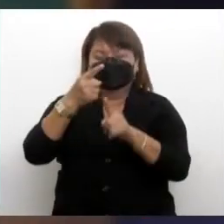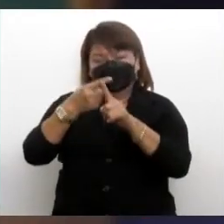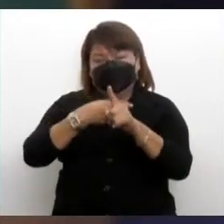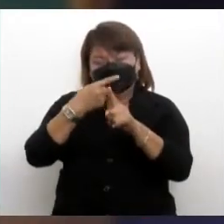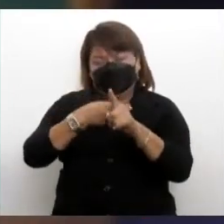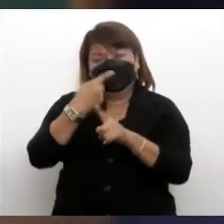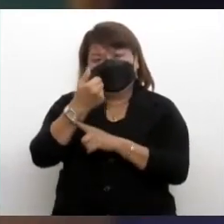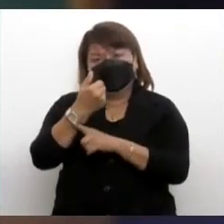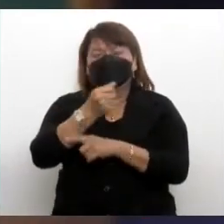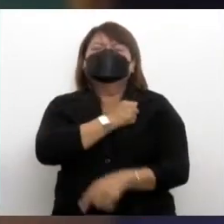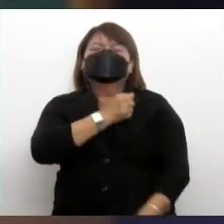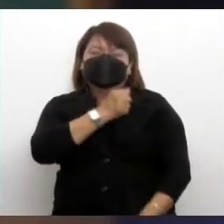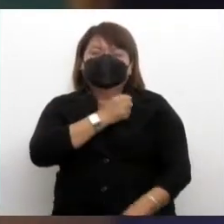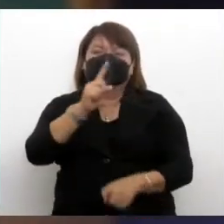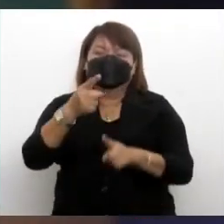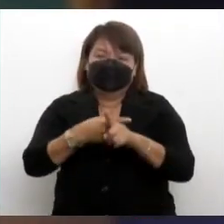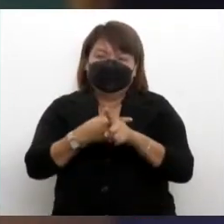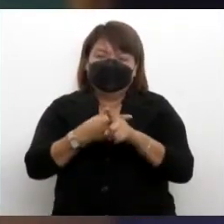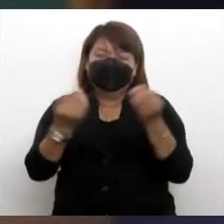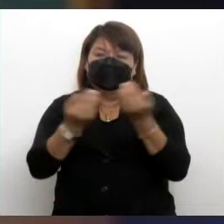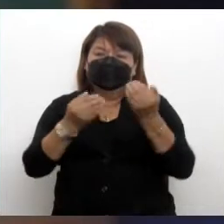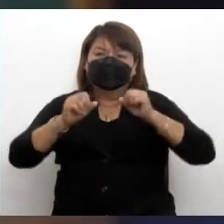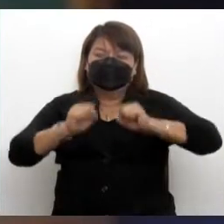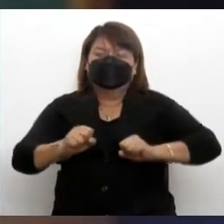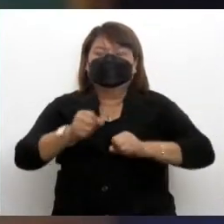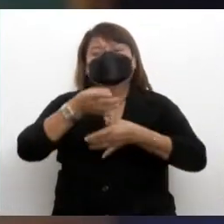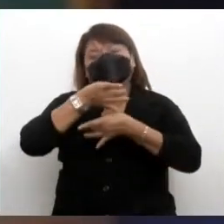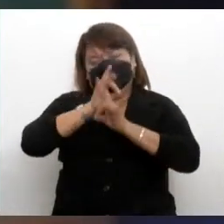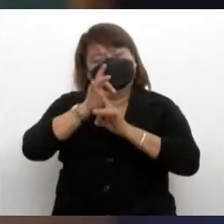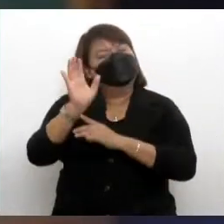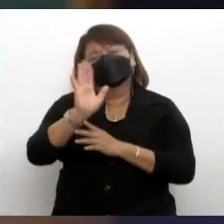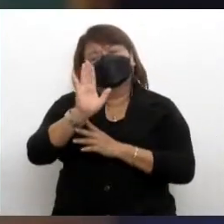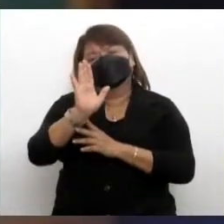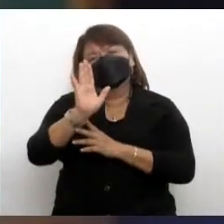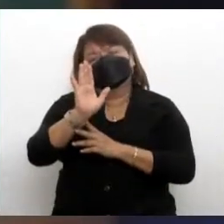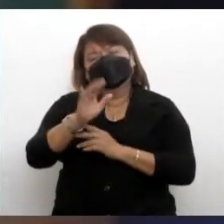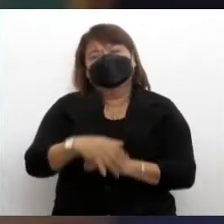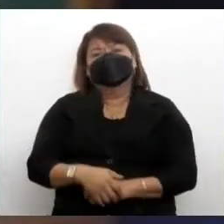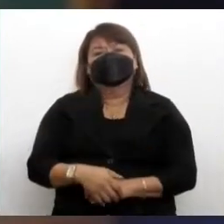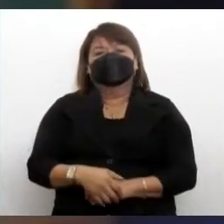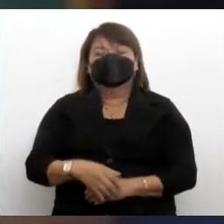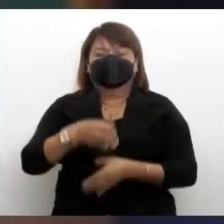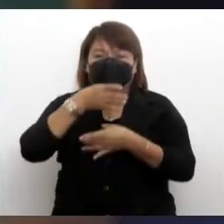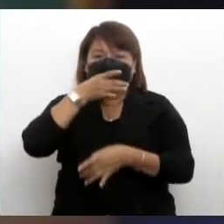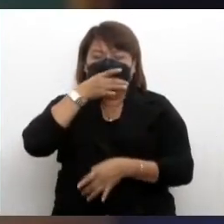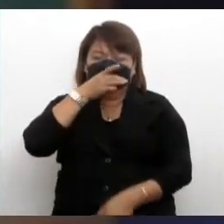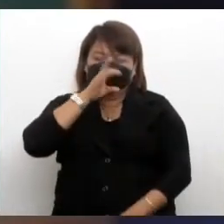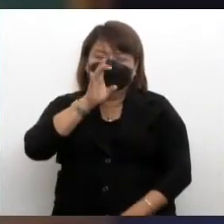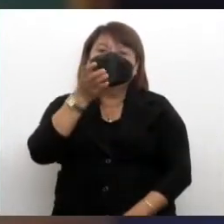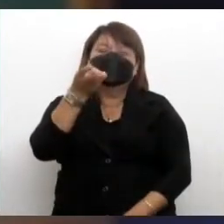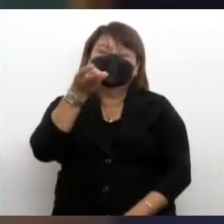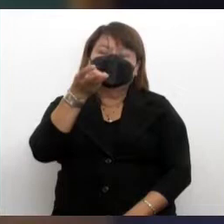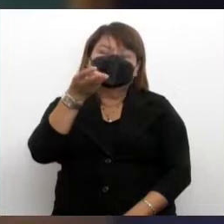หรี่นะก็ลูกสาวก็ไม่อยากให้ดื่มด้วยเขาตั้งแต่เรื่องบุหรี่มาแล้วก็ดื่มน้อยลงจากปกติจะนั่ง